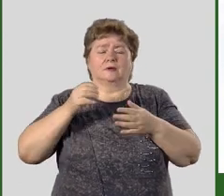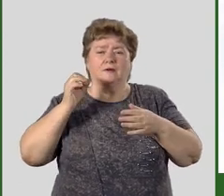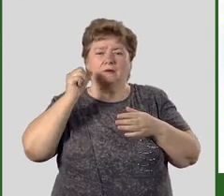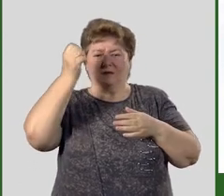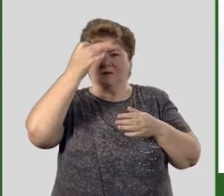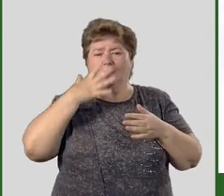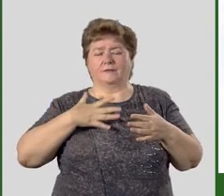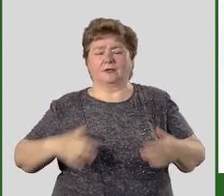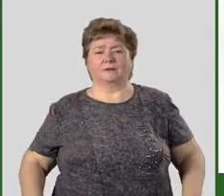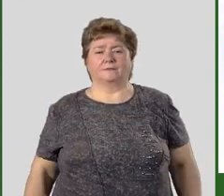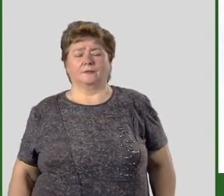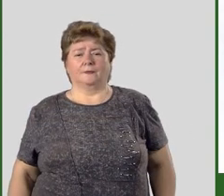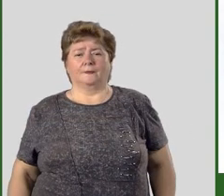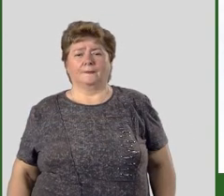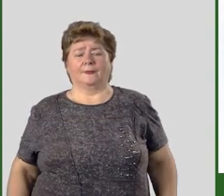Африки.